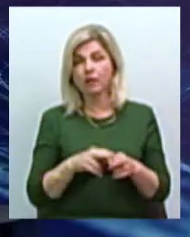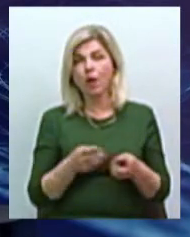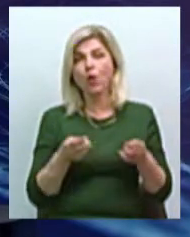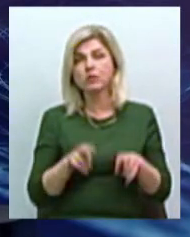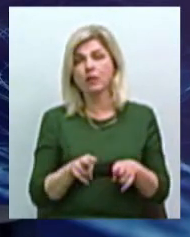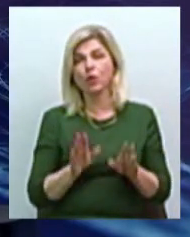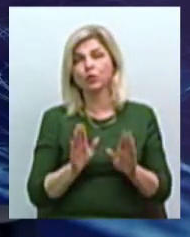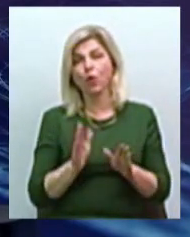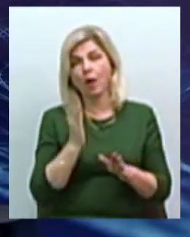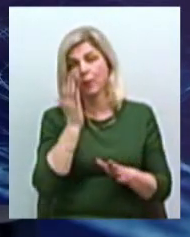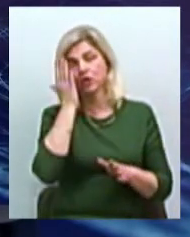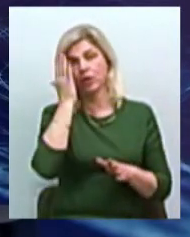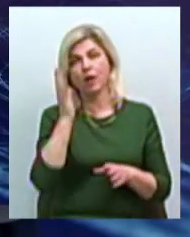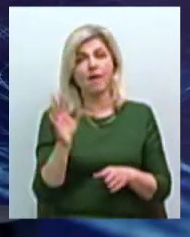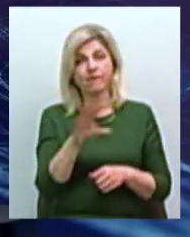Я